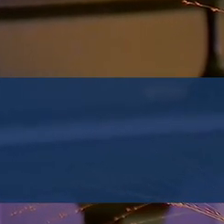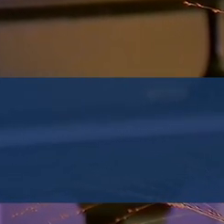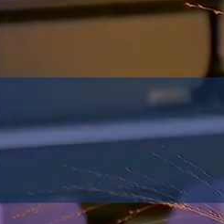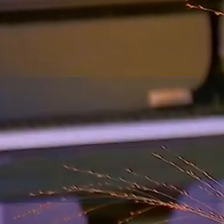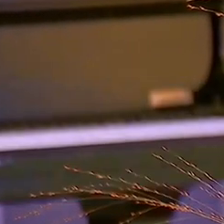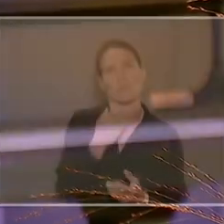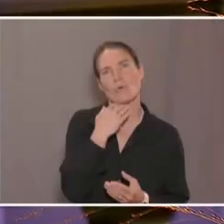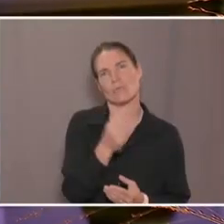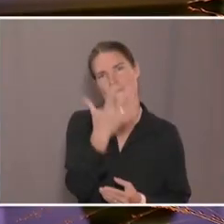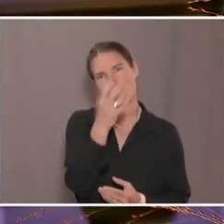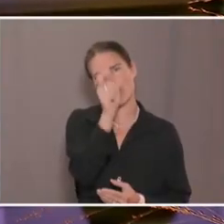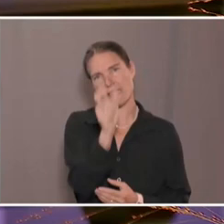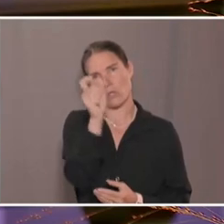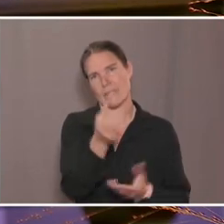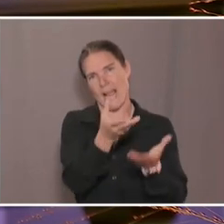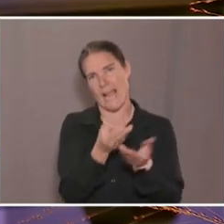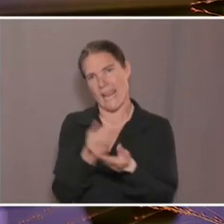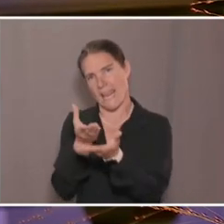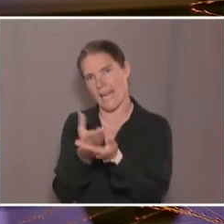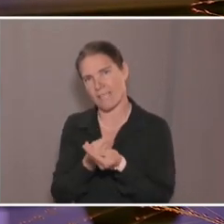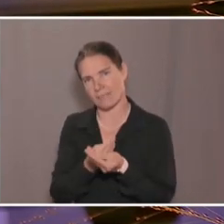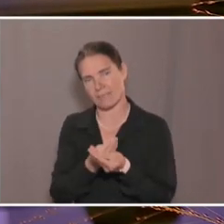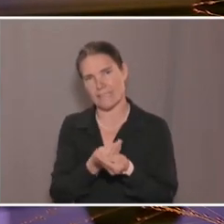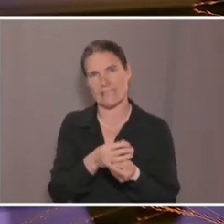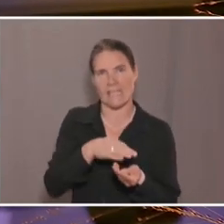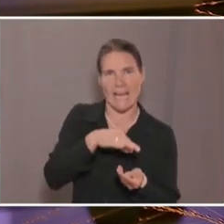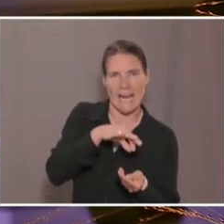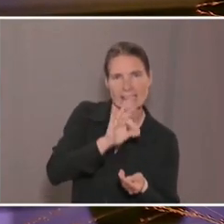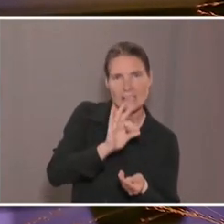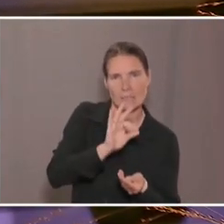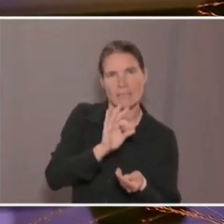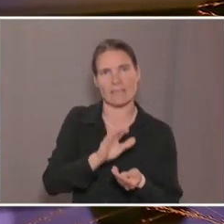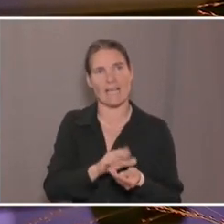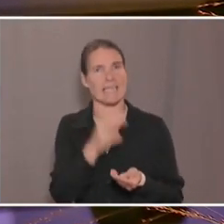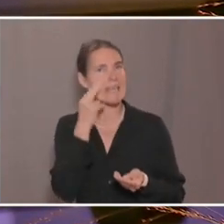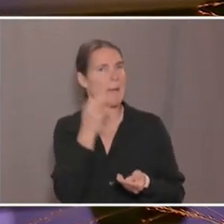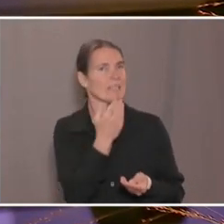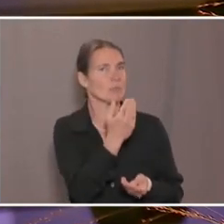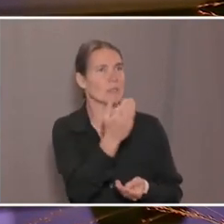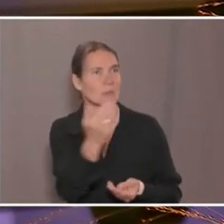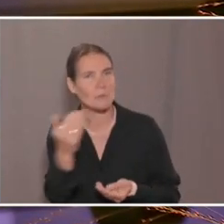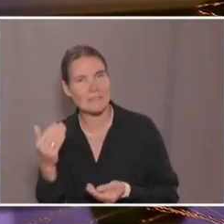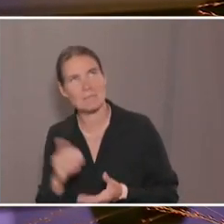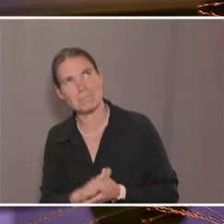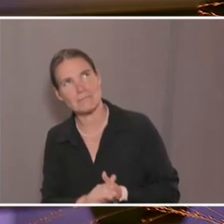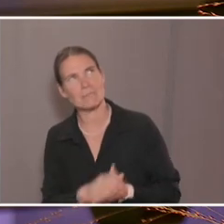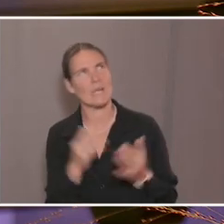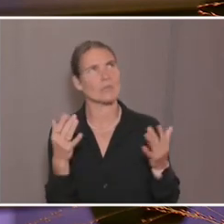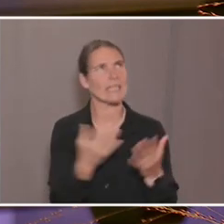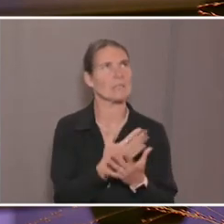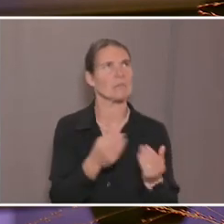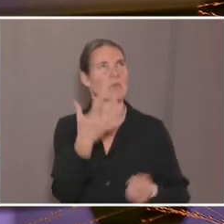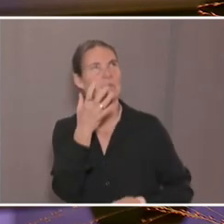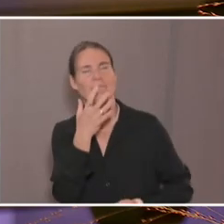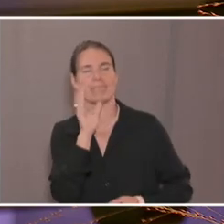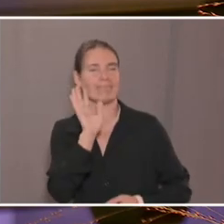Leute einladen durften, könnte ich es ausnahmsweise und einmal im Leben schaffen, alle namentlich zu begrüßen. Aber dann habe ich mir ausgerechnet, dann habe ich meine